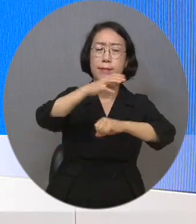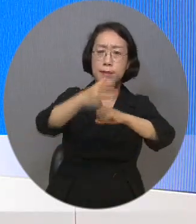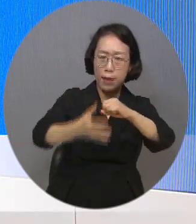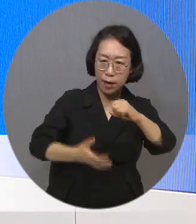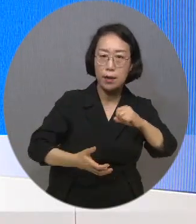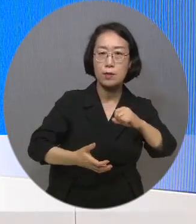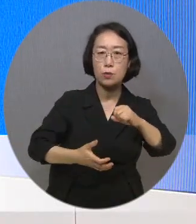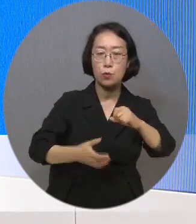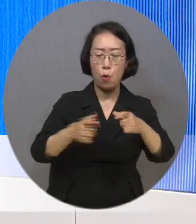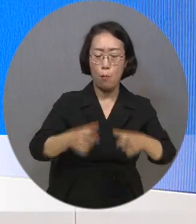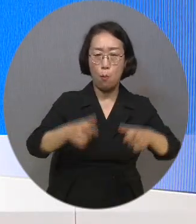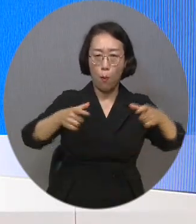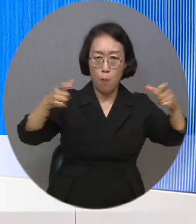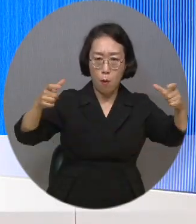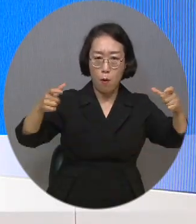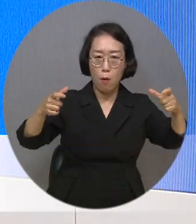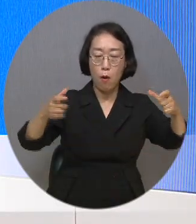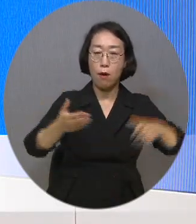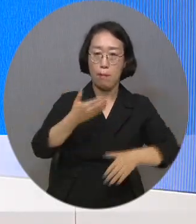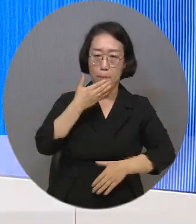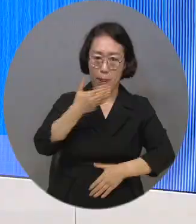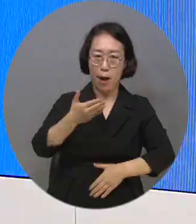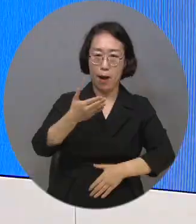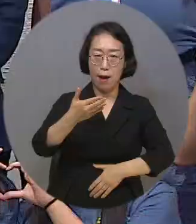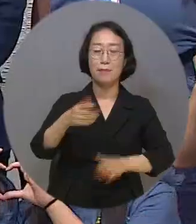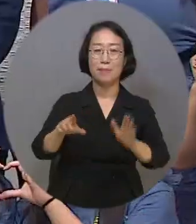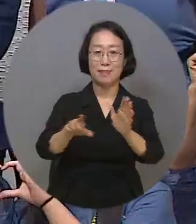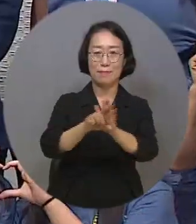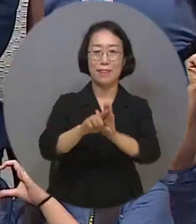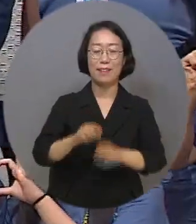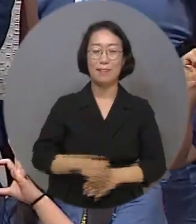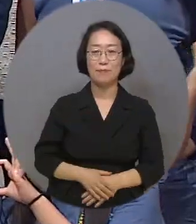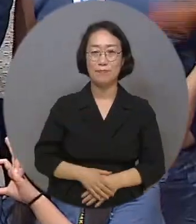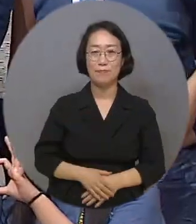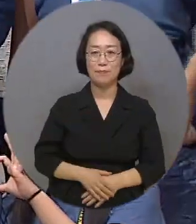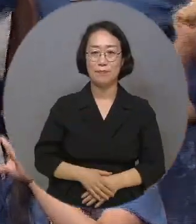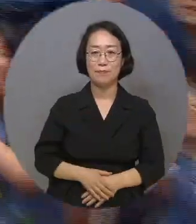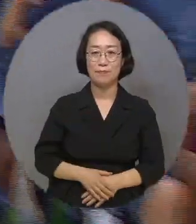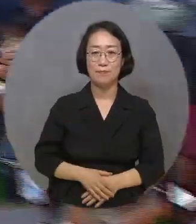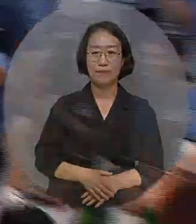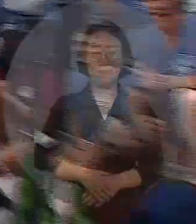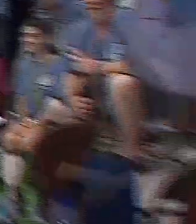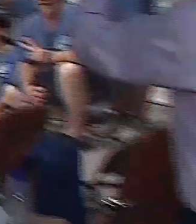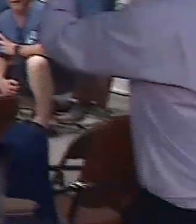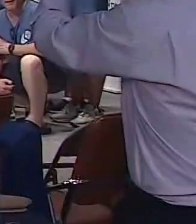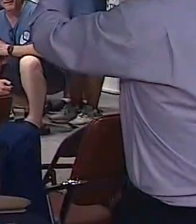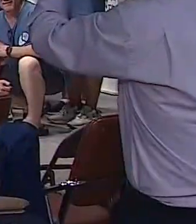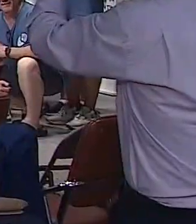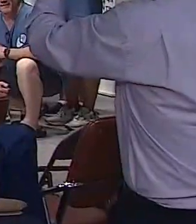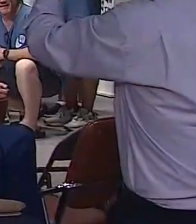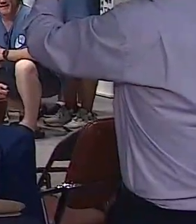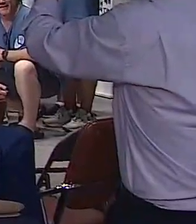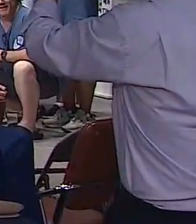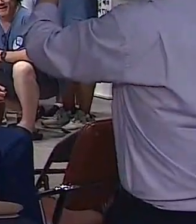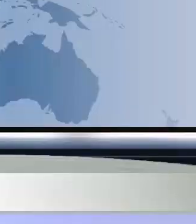더욱더 세계적으로 활성화되리라고 믿습니다. 오늘 복지TV 뉴스 박순용입니다.